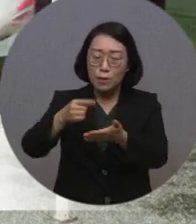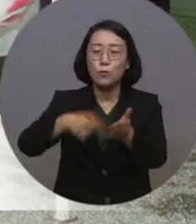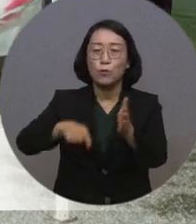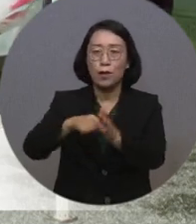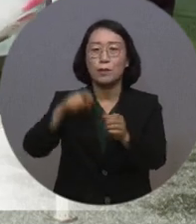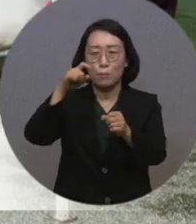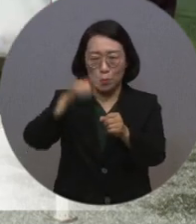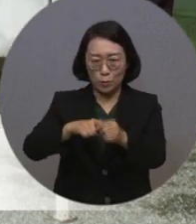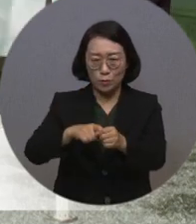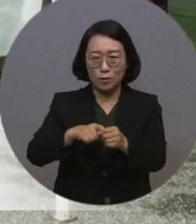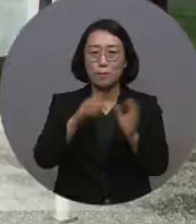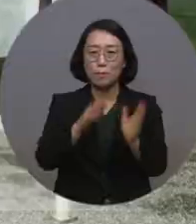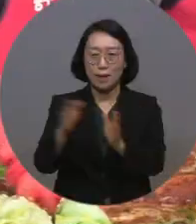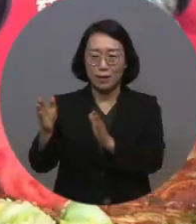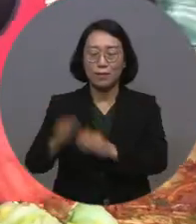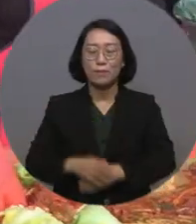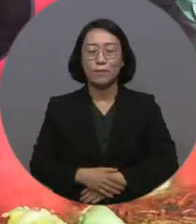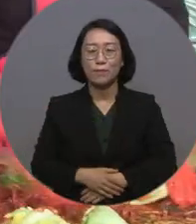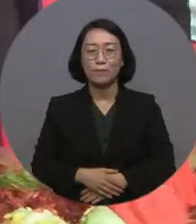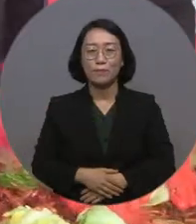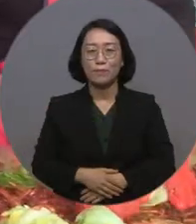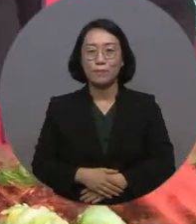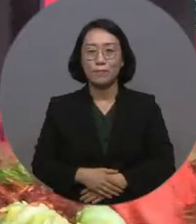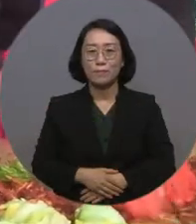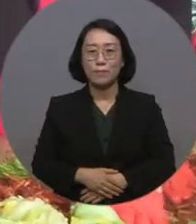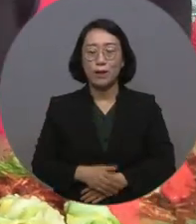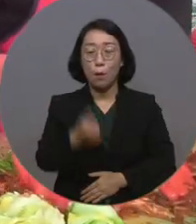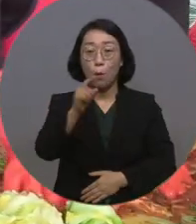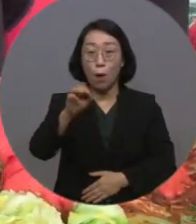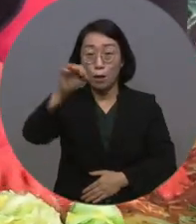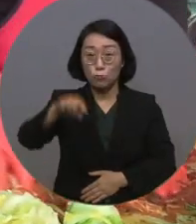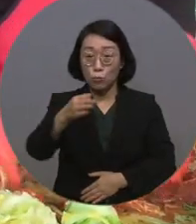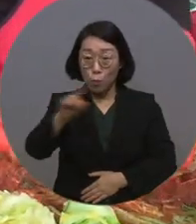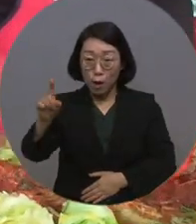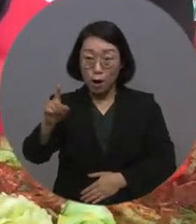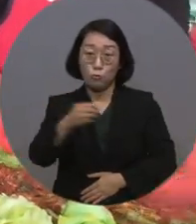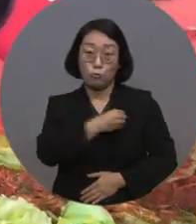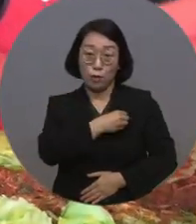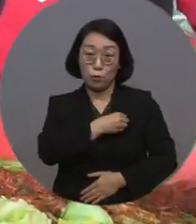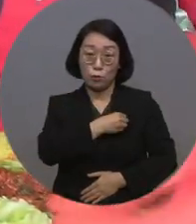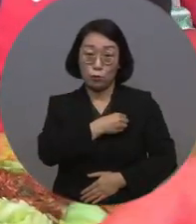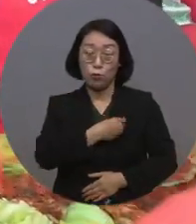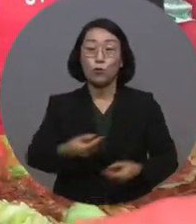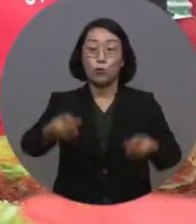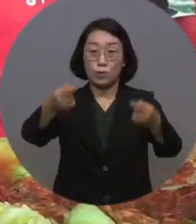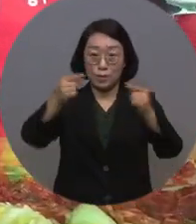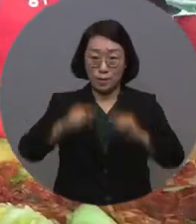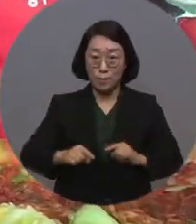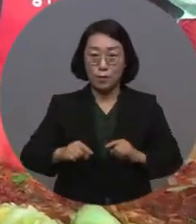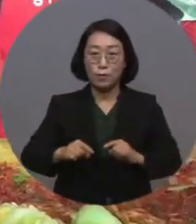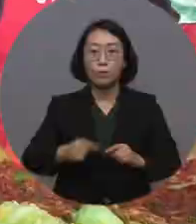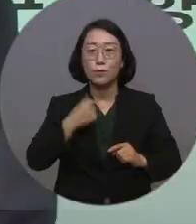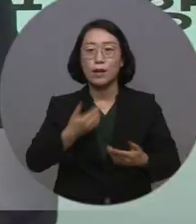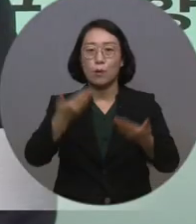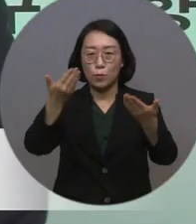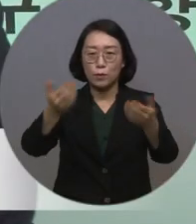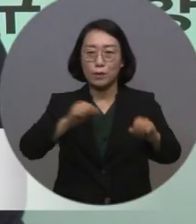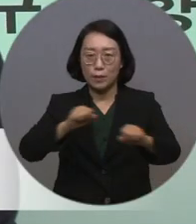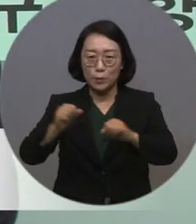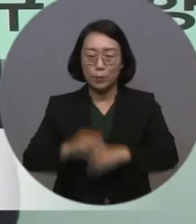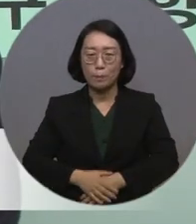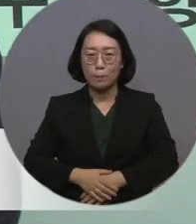보답하고자 행사를 마련한 겁니다 더불어민주당 황운하 국회의원도 봉사활동에 참여하였습니다 여러분들에게